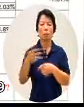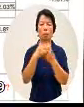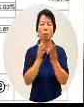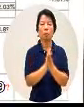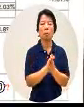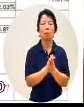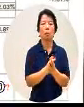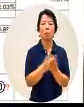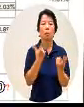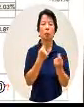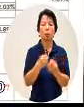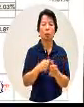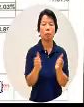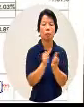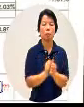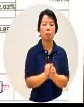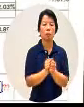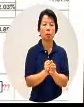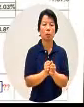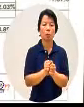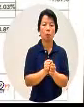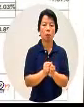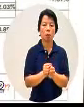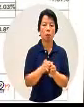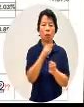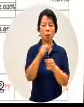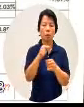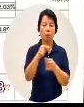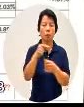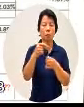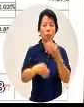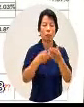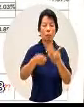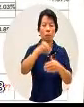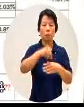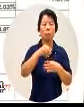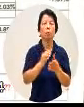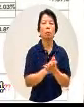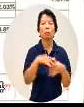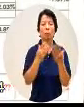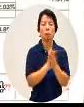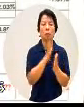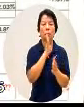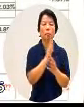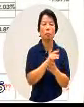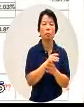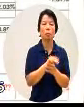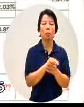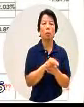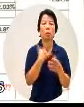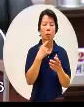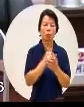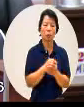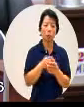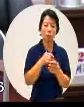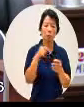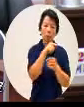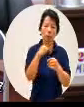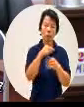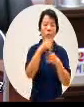什麼還是副成長你本來去年說25.3今年說23.7是副成長